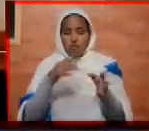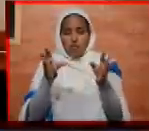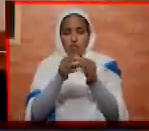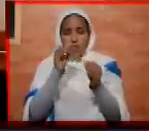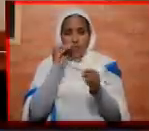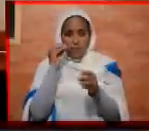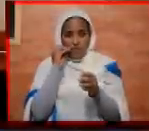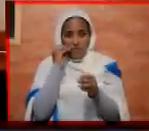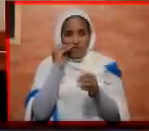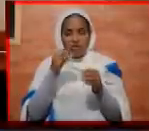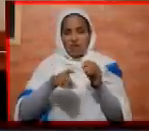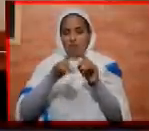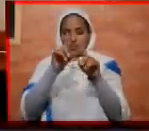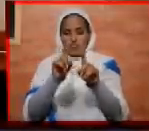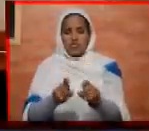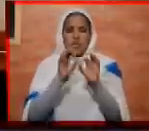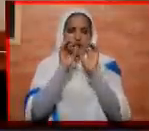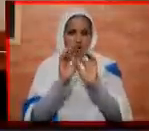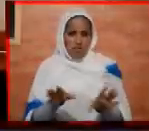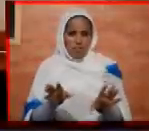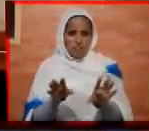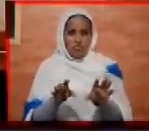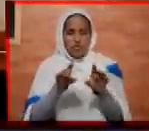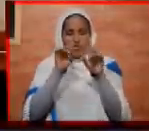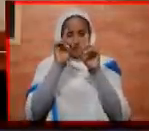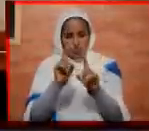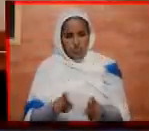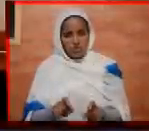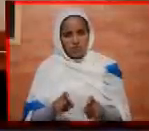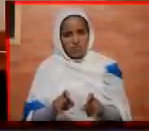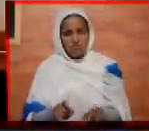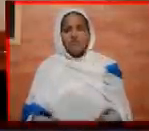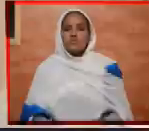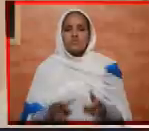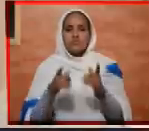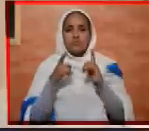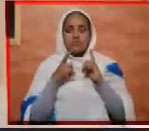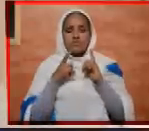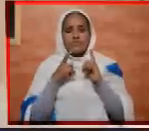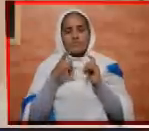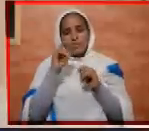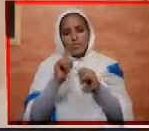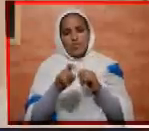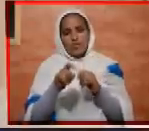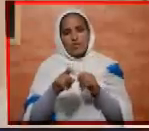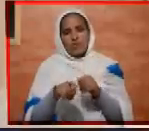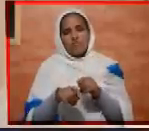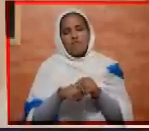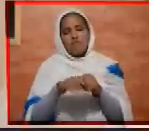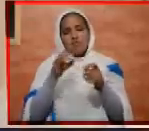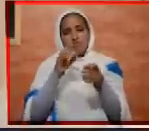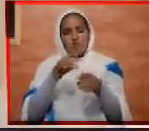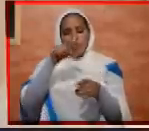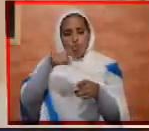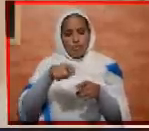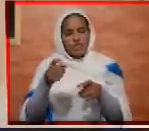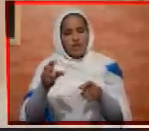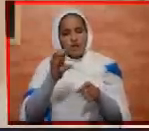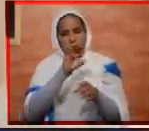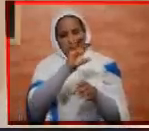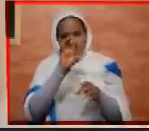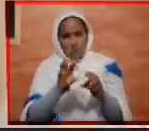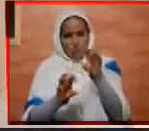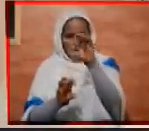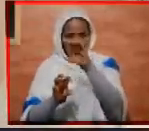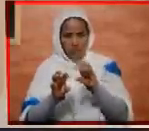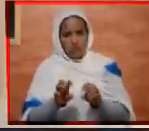አካባቢው በገጠሩ ያው በምድር ተመድሮ የመሰረሳቸው መንደር ይሰጣቸዋል። ይሄ